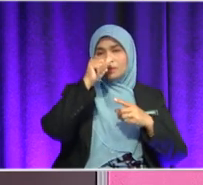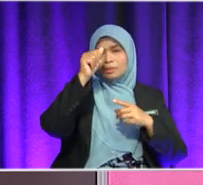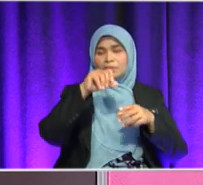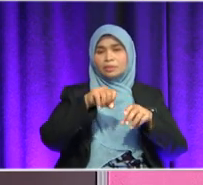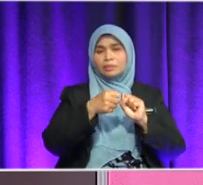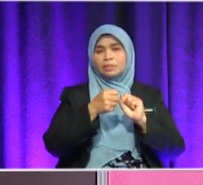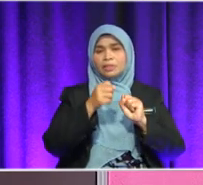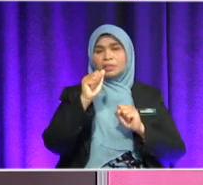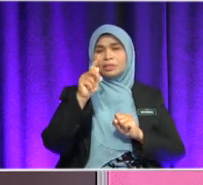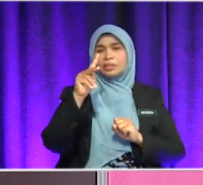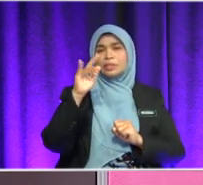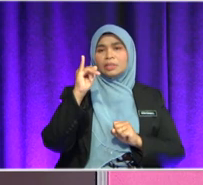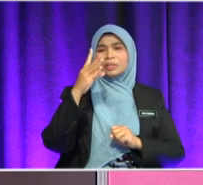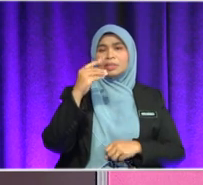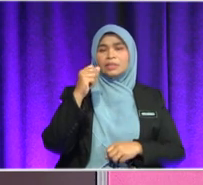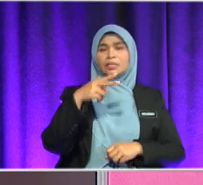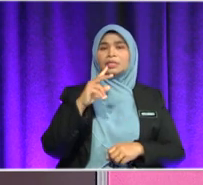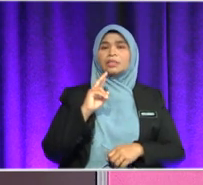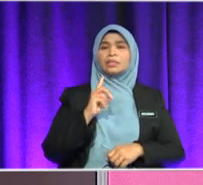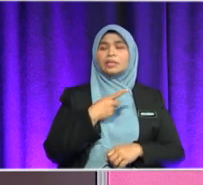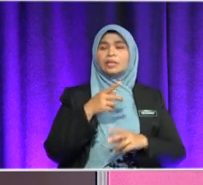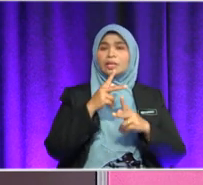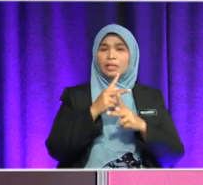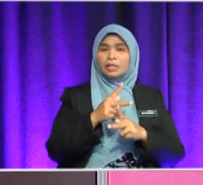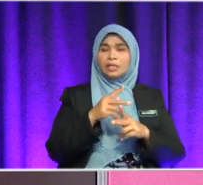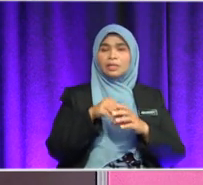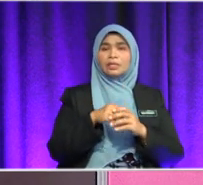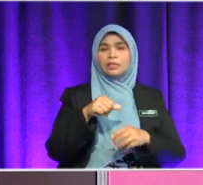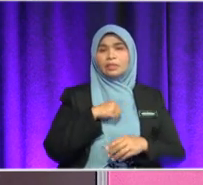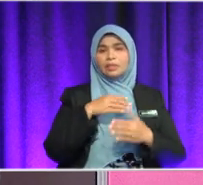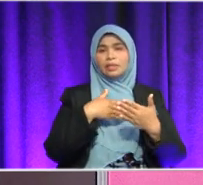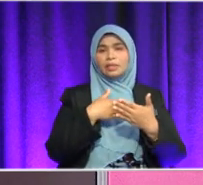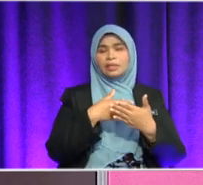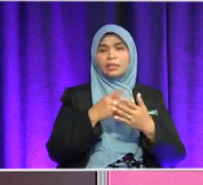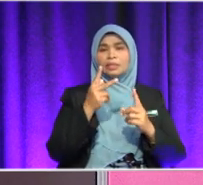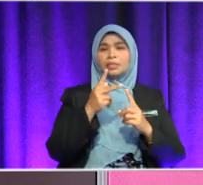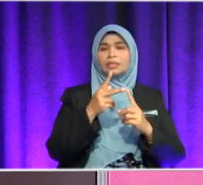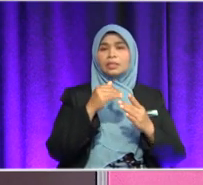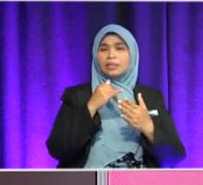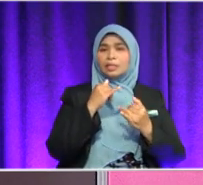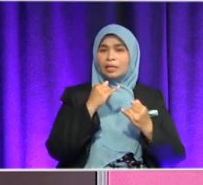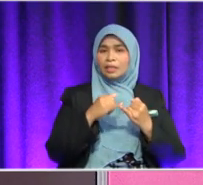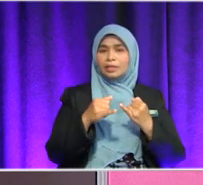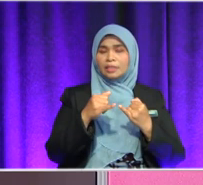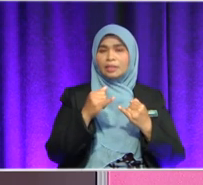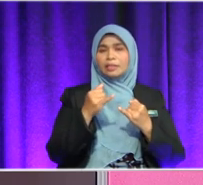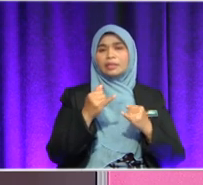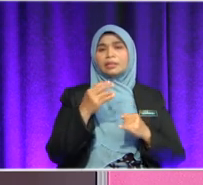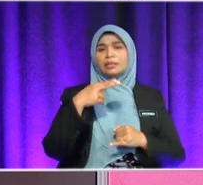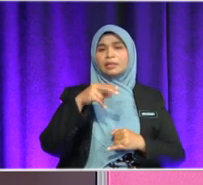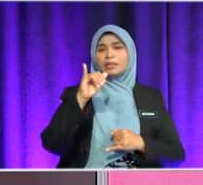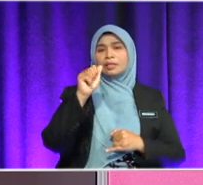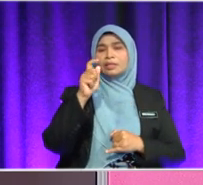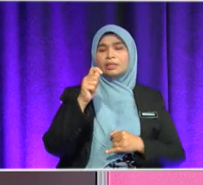akidah kita kekal dalam diri hingga akhir hayat Nah bagi contoh pembeli doa